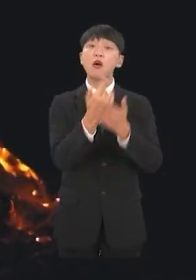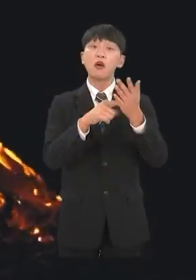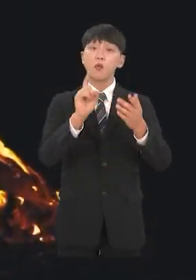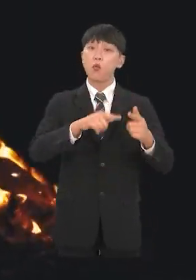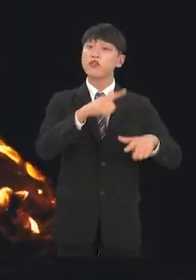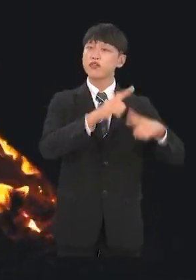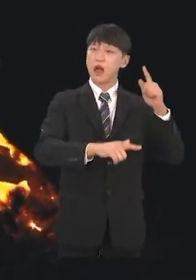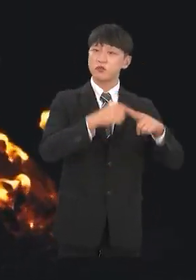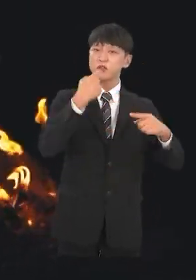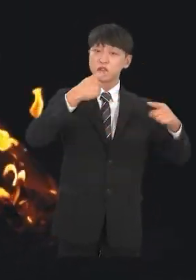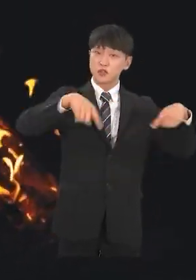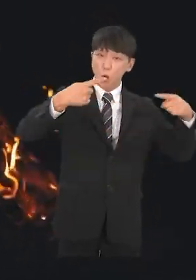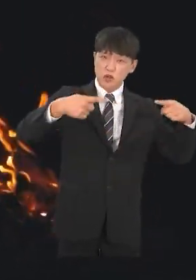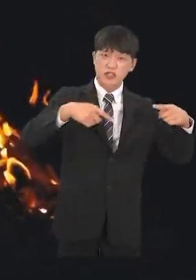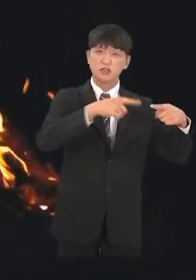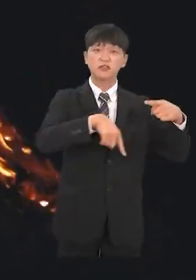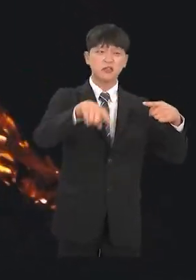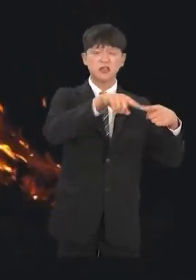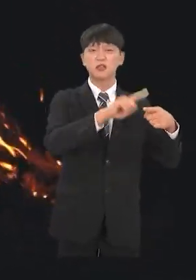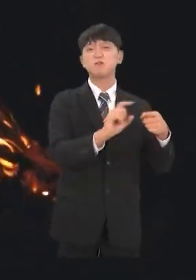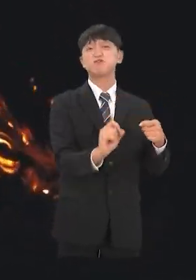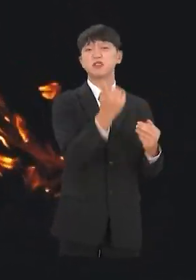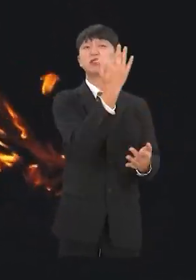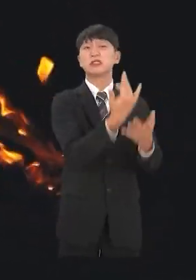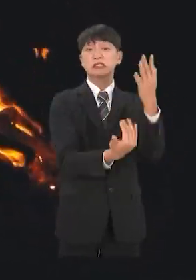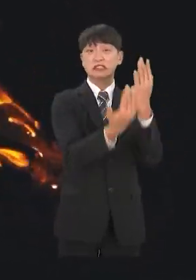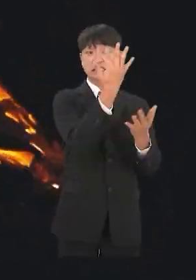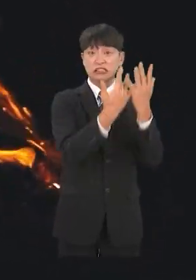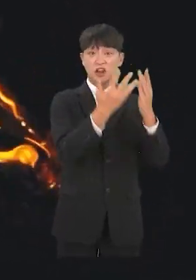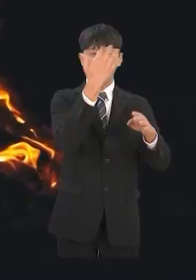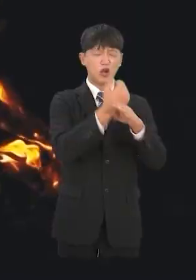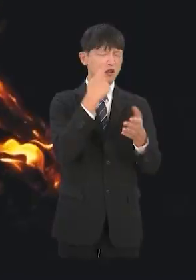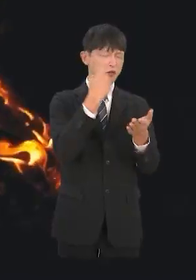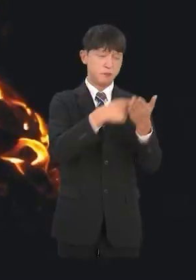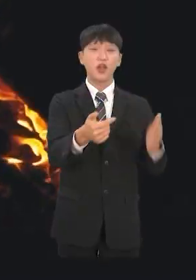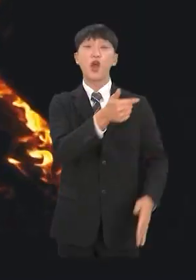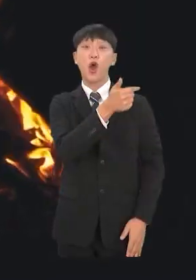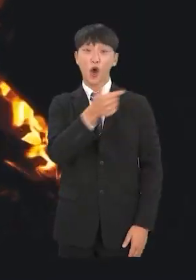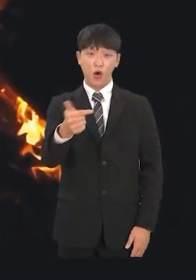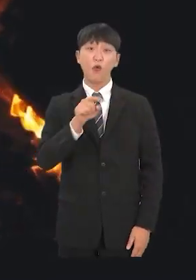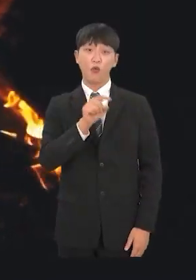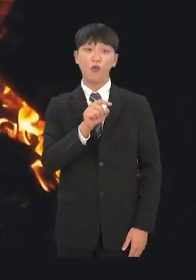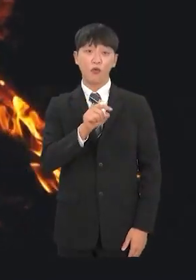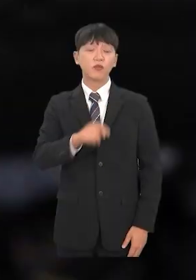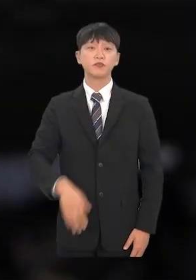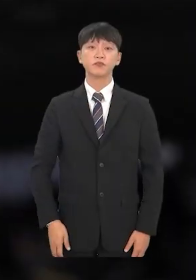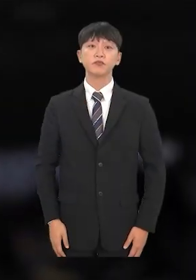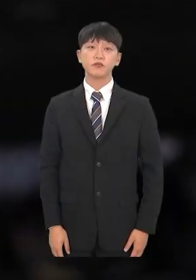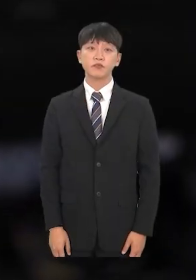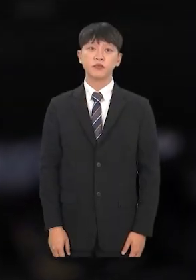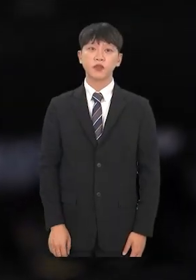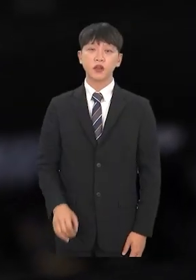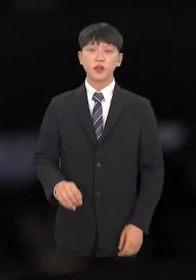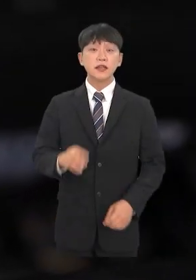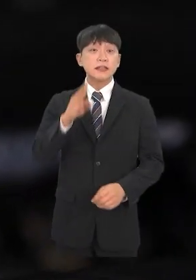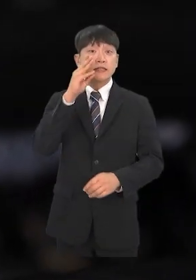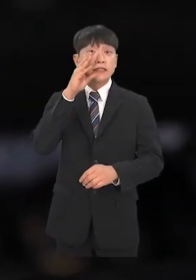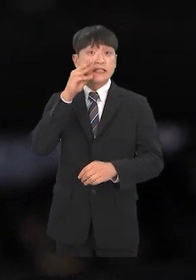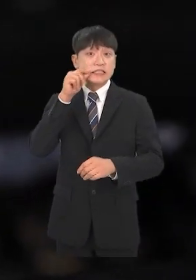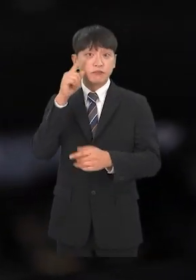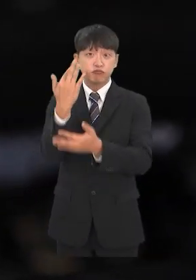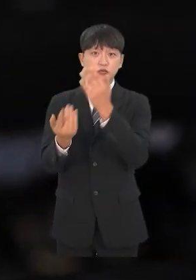종이, 섬유류에 의해 일어나는 화재이며 화재 발생 빈도 및 피해액이 가장 큰 화재입니다. 유료화재는